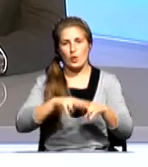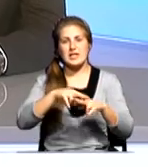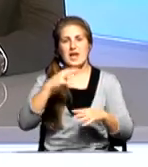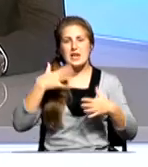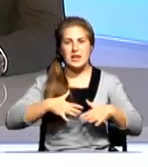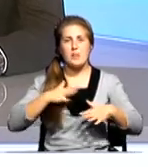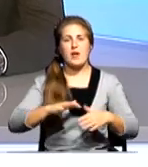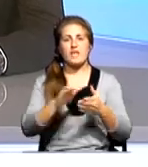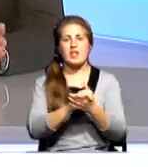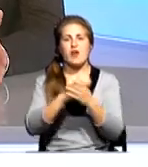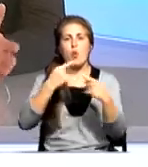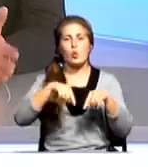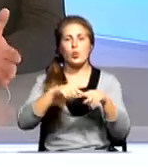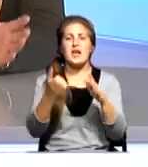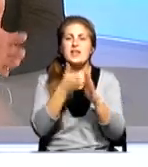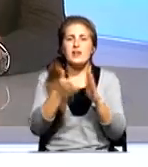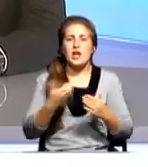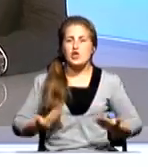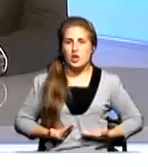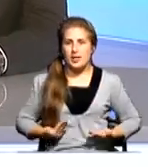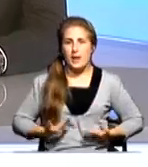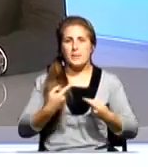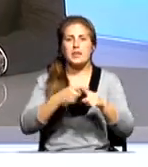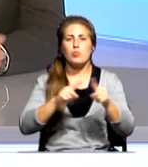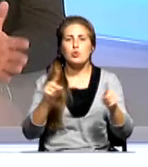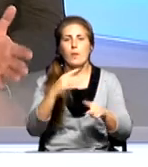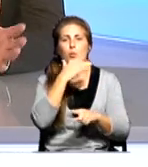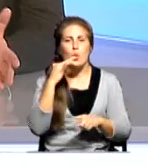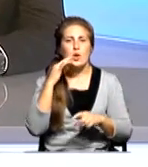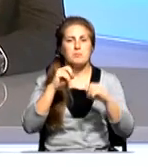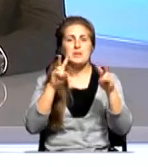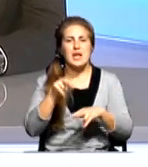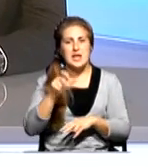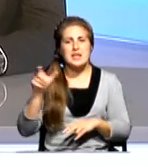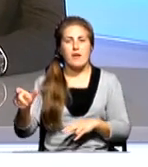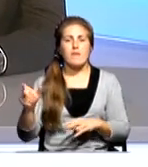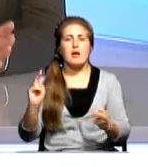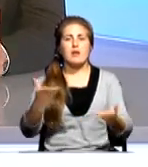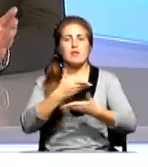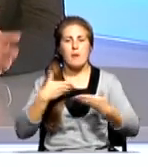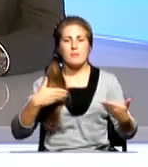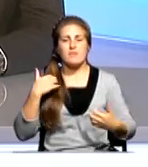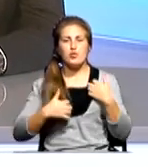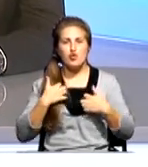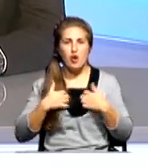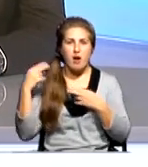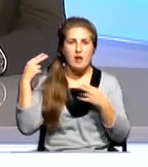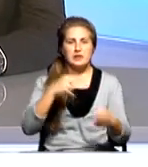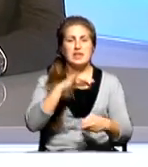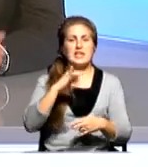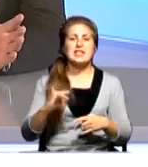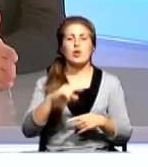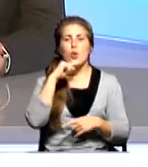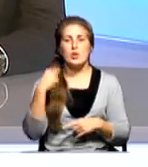крымского федерального округа не хватает жилья потому что много специалистов к нам спешат из россии на